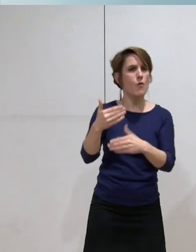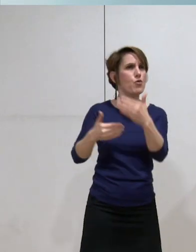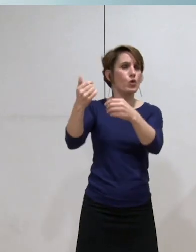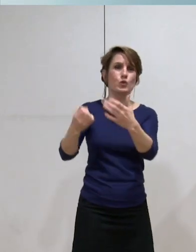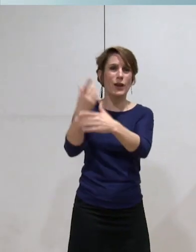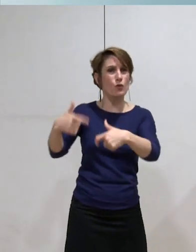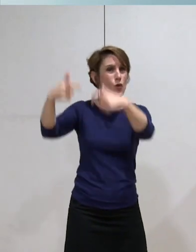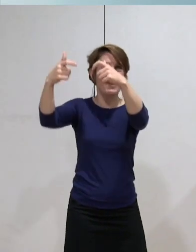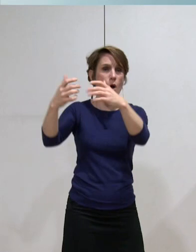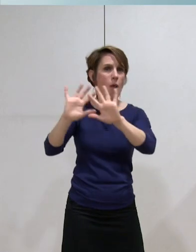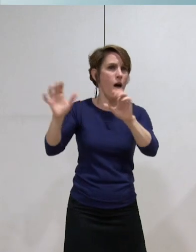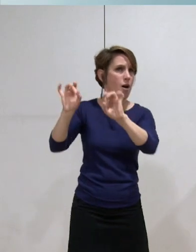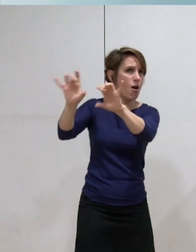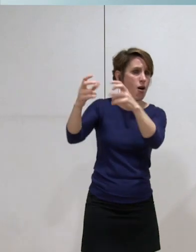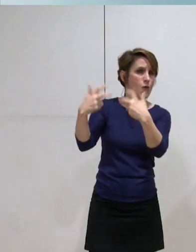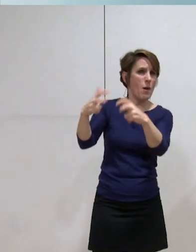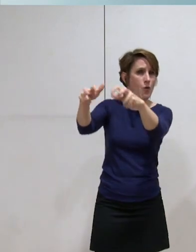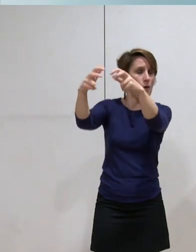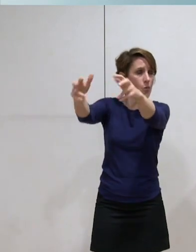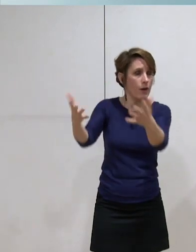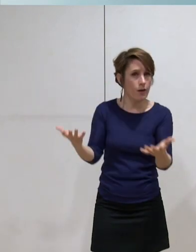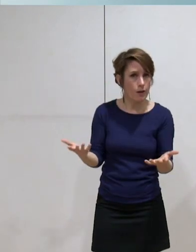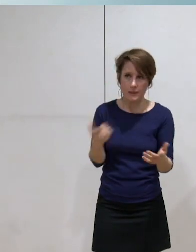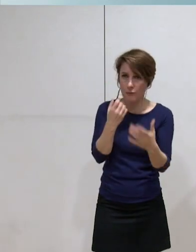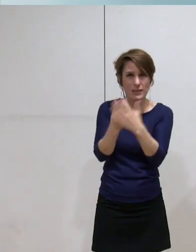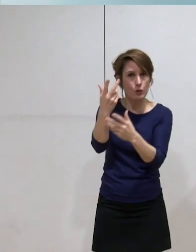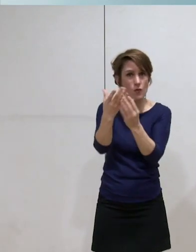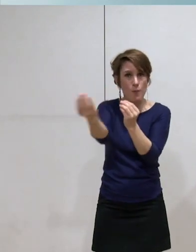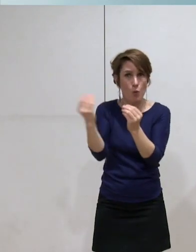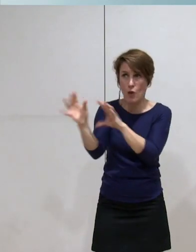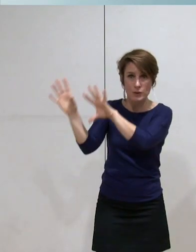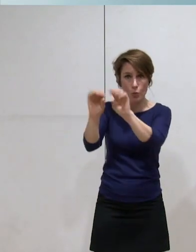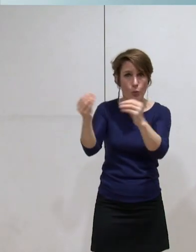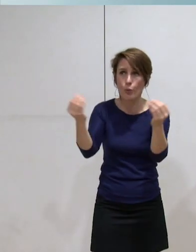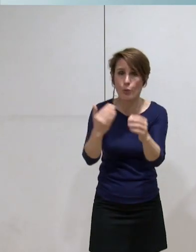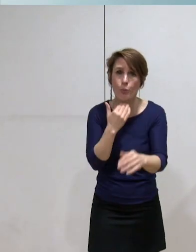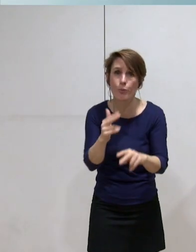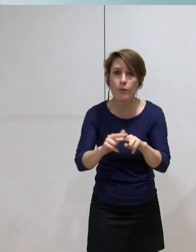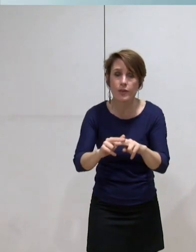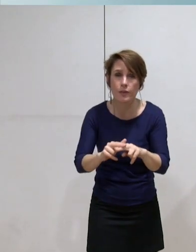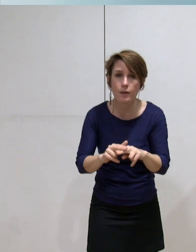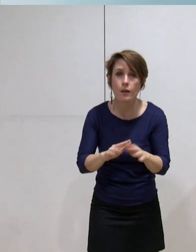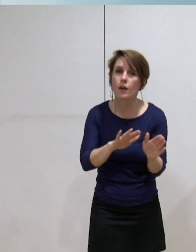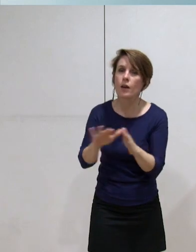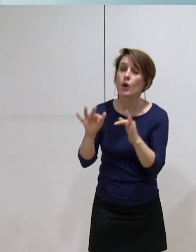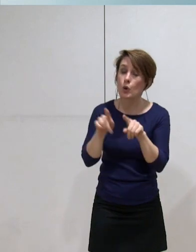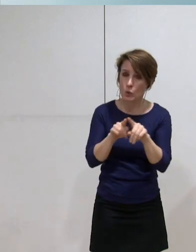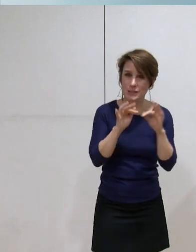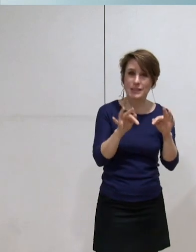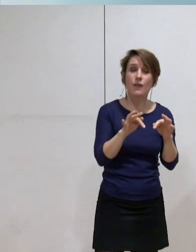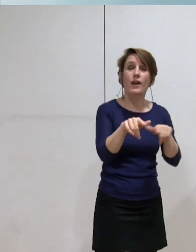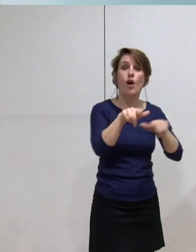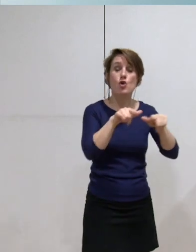les renouveler de les ressourcer et même en terme de logements sociaux vous avez l'objectif de